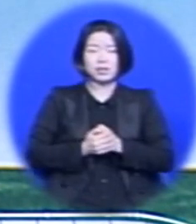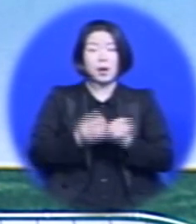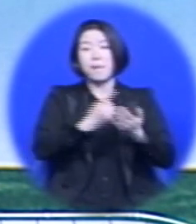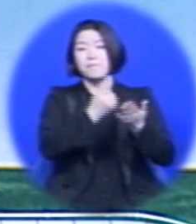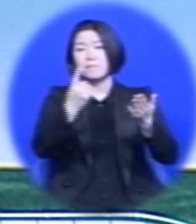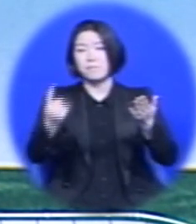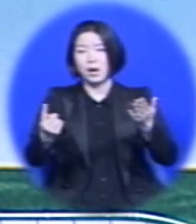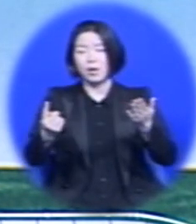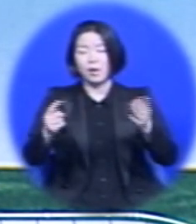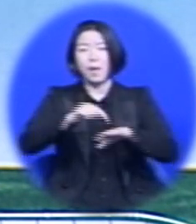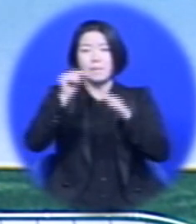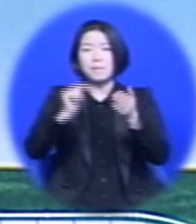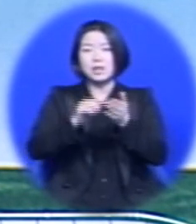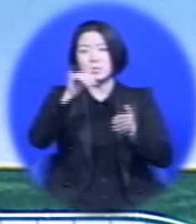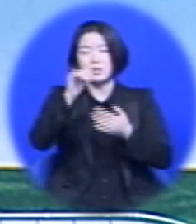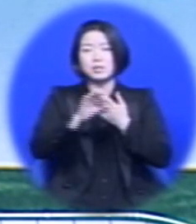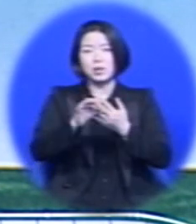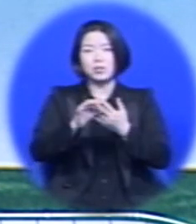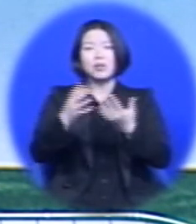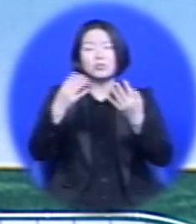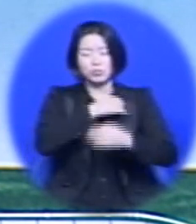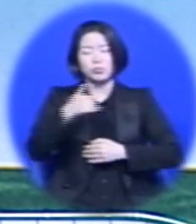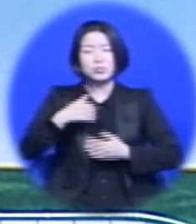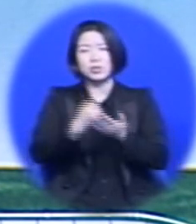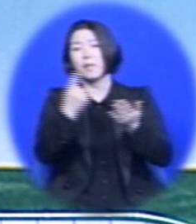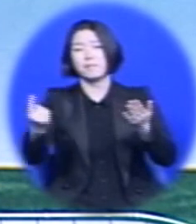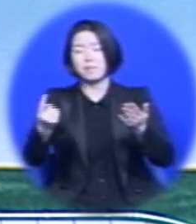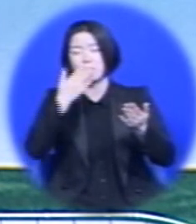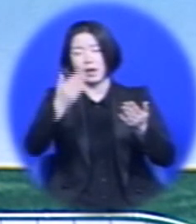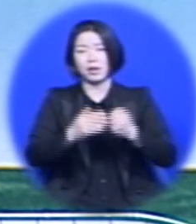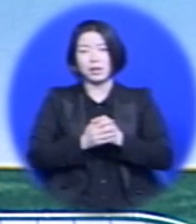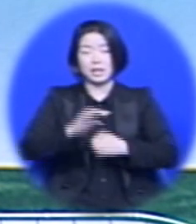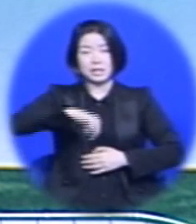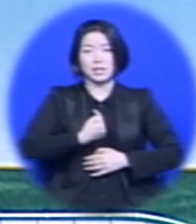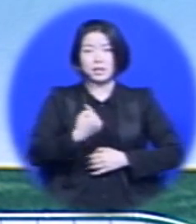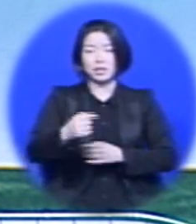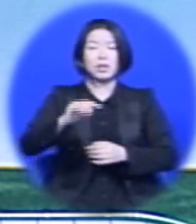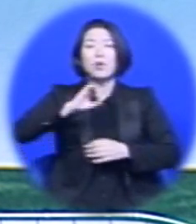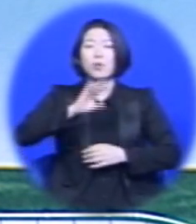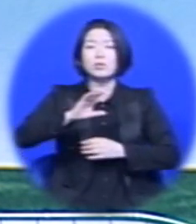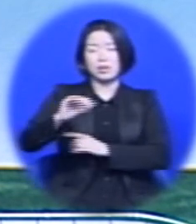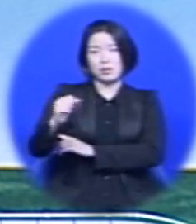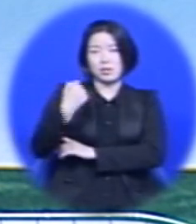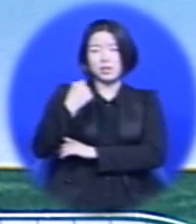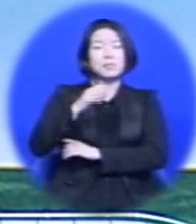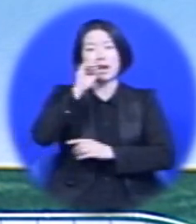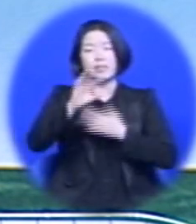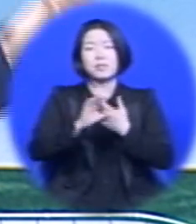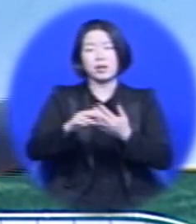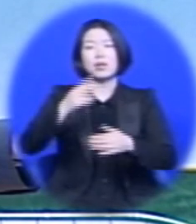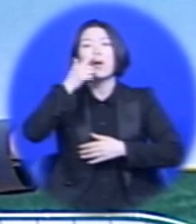빠져나오려고 한다면 마 빠져나올 수 있습니다 자기 힘으로 못 하겠으면 부모님에게 의논하고 선생님에게 의원하고